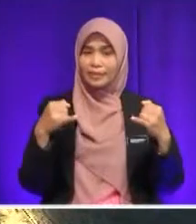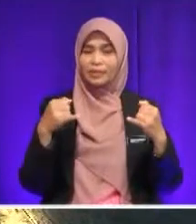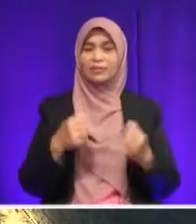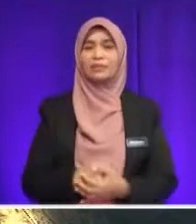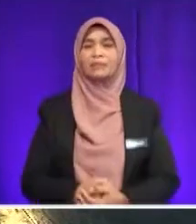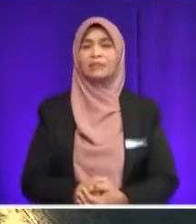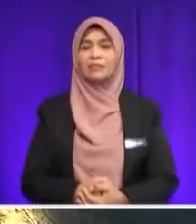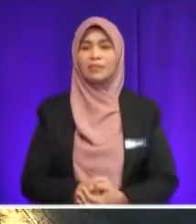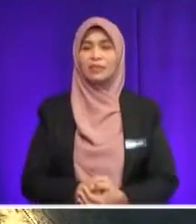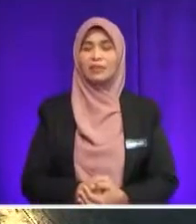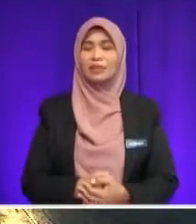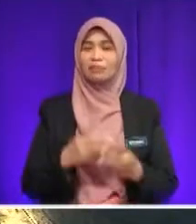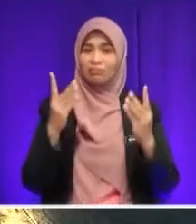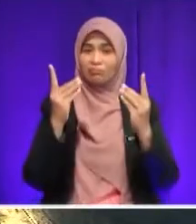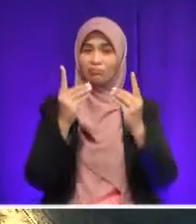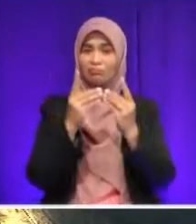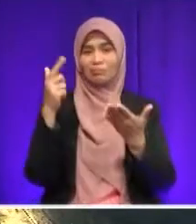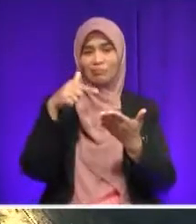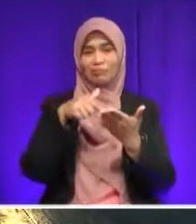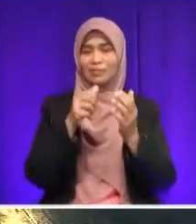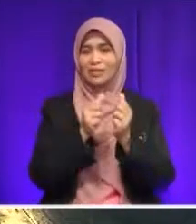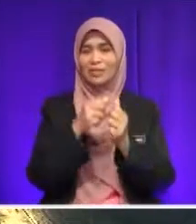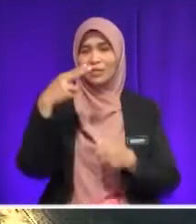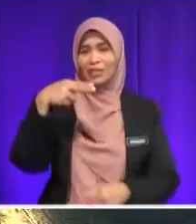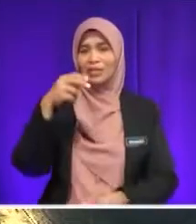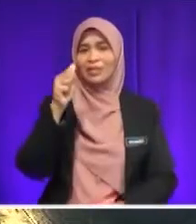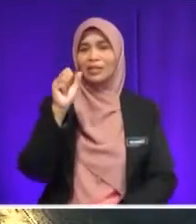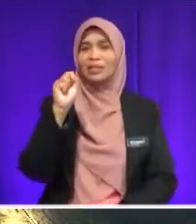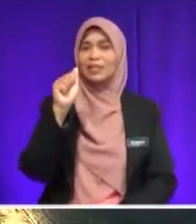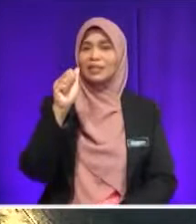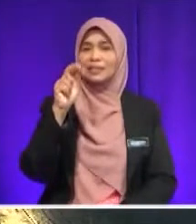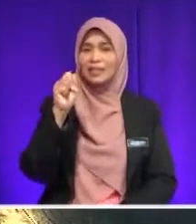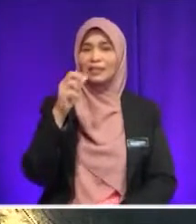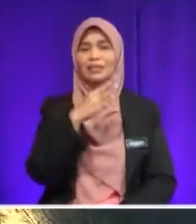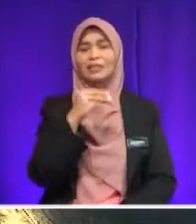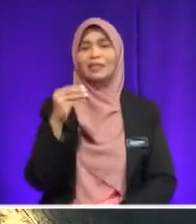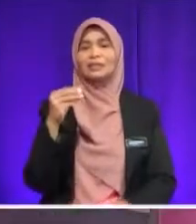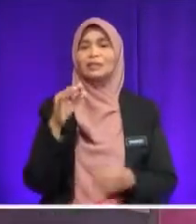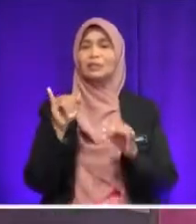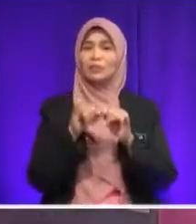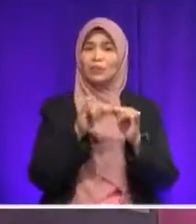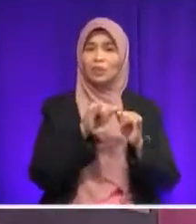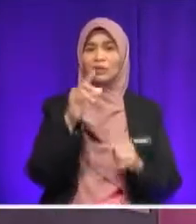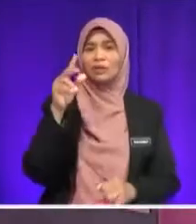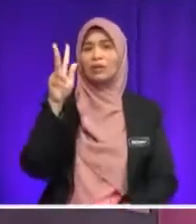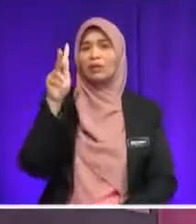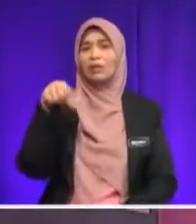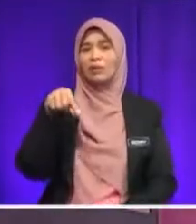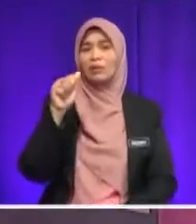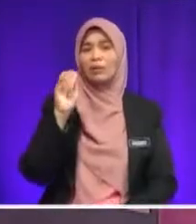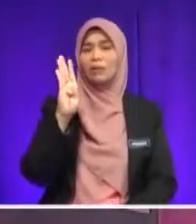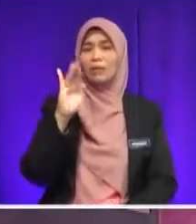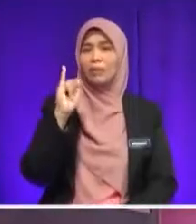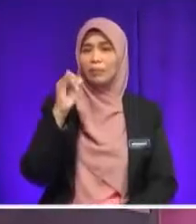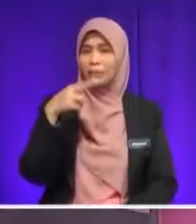jenis jumpa lagi dengan Hasan jumpa lagi dengan hobi yang pertama tidak Hasan yang kedua itu tidak